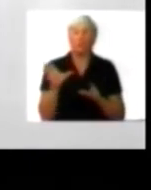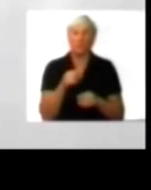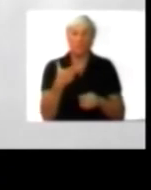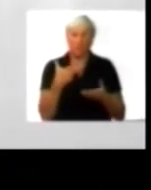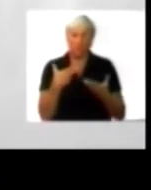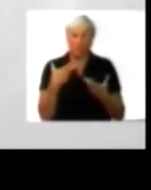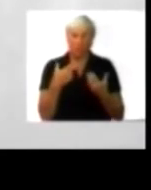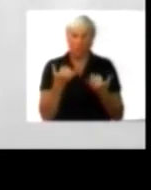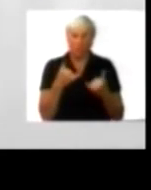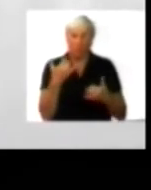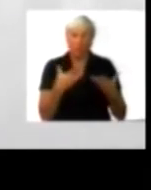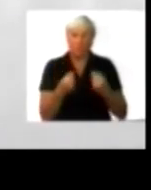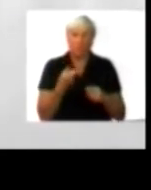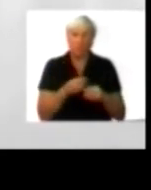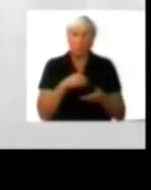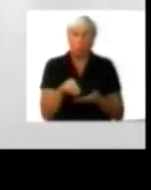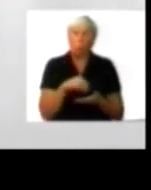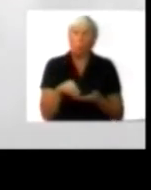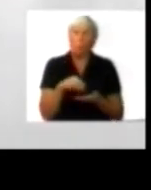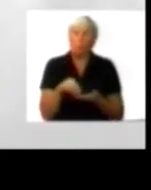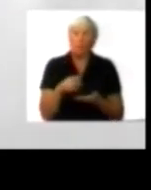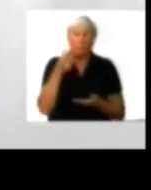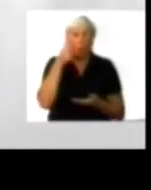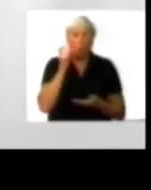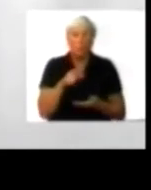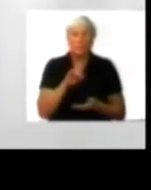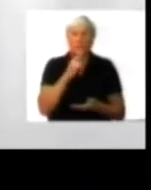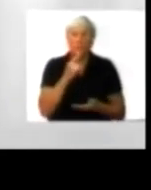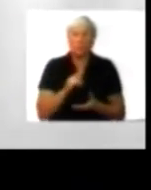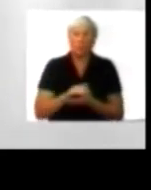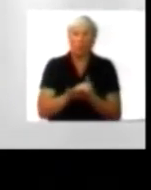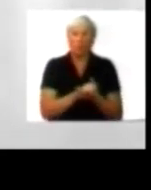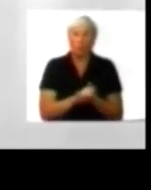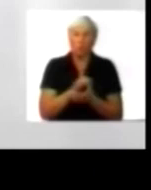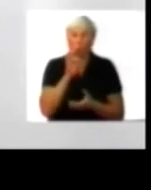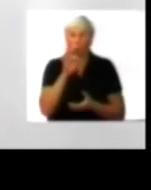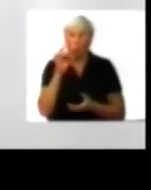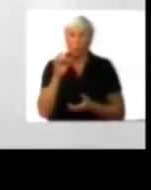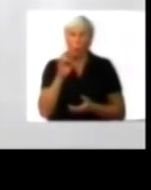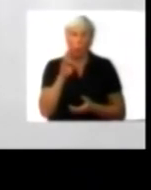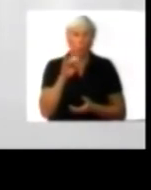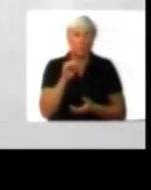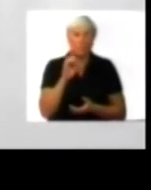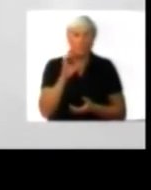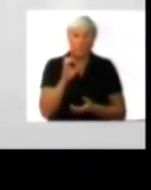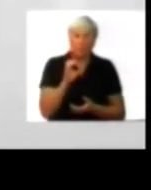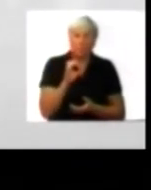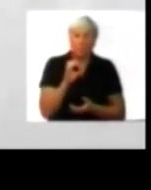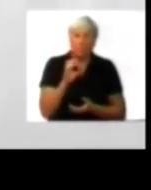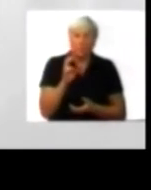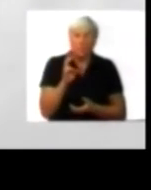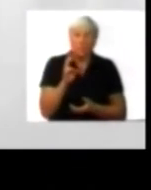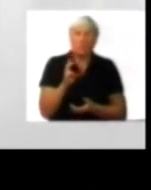на національному рівні, закуповує для України дитячий фонд ООН – ЮНІСЕФ. Вакцини мають пройти